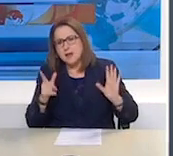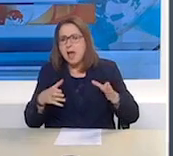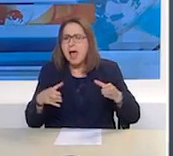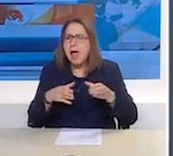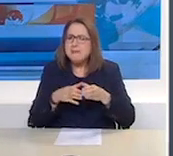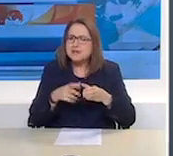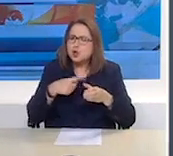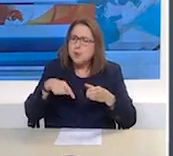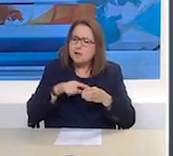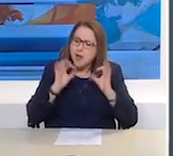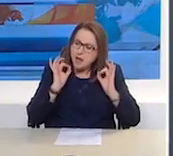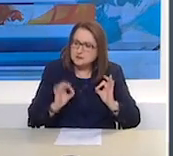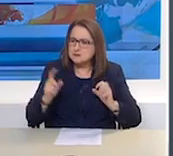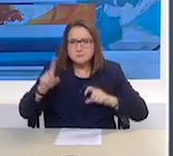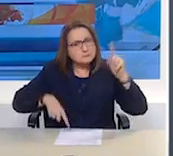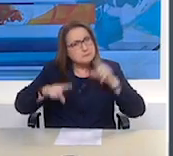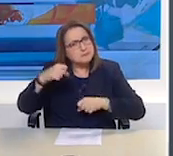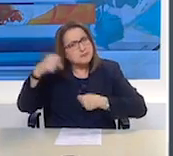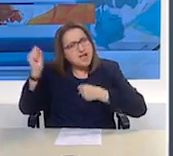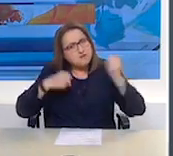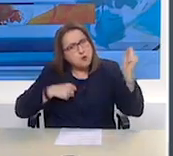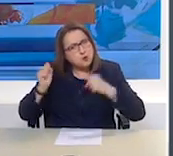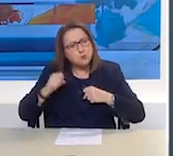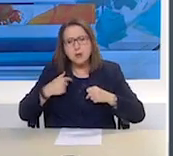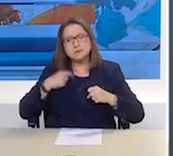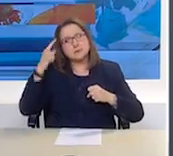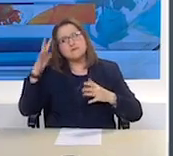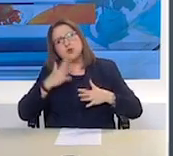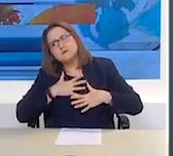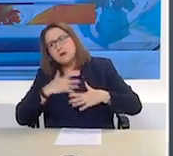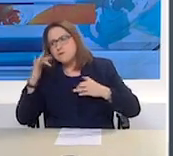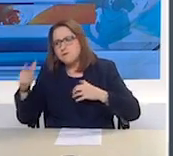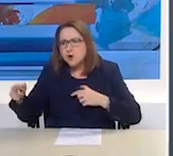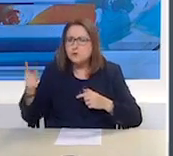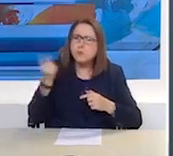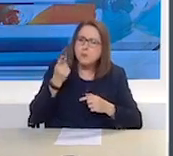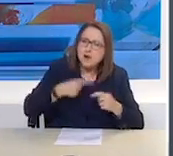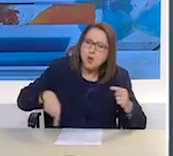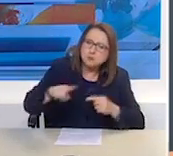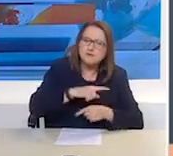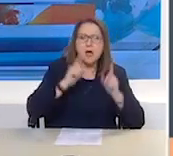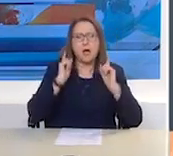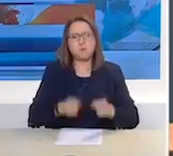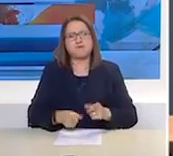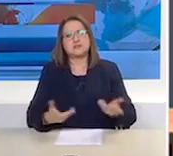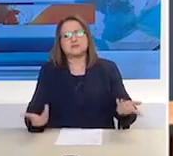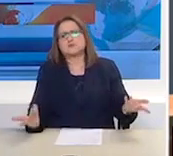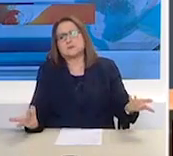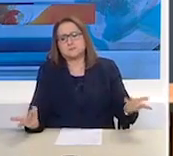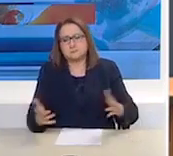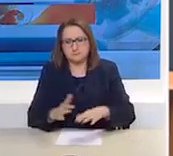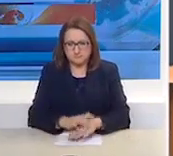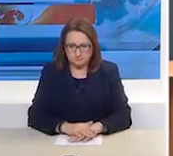Έτσι, οι αποφάσεις έτσι λαμβάνονται, είναι ο τρόπος που λειτουργούμε. Ευχαριστώ. Η κυρία Μπιμπή από την